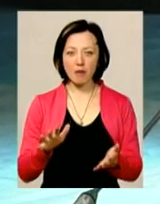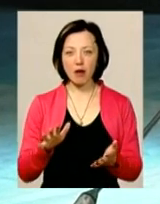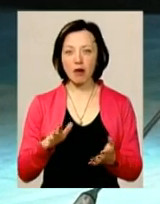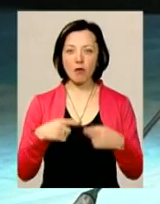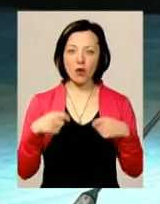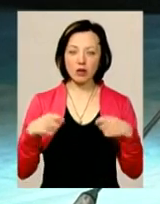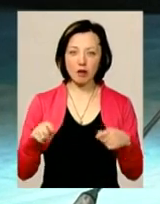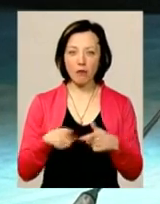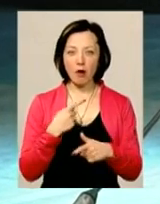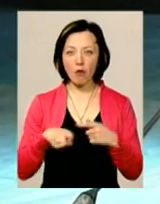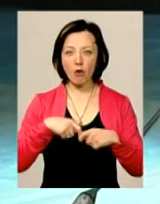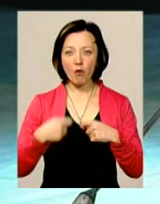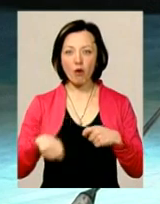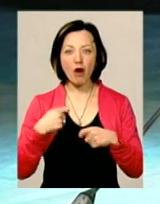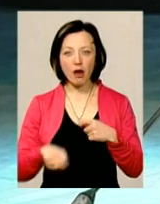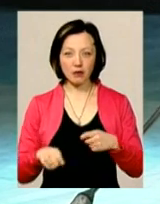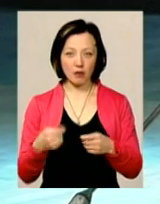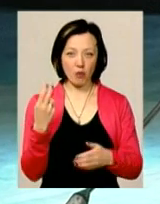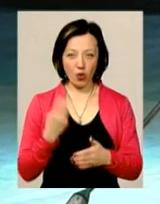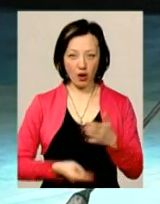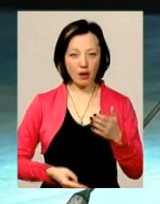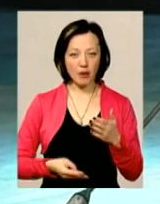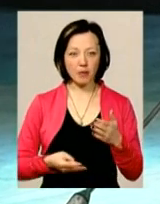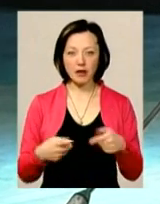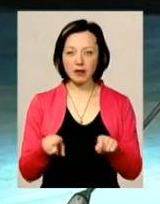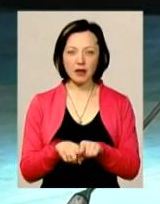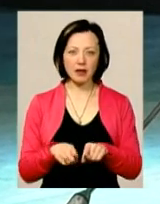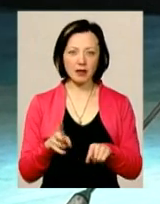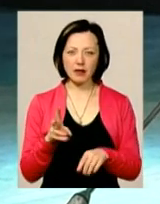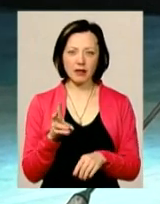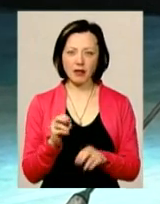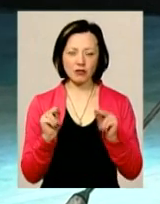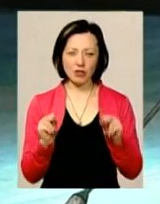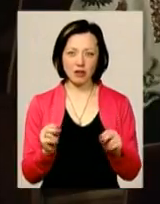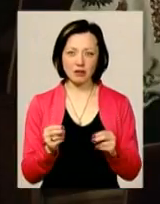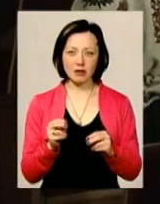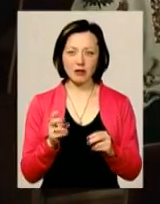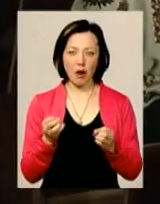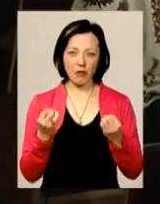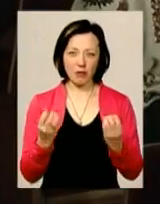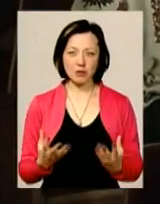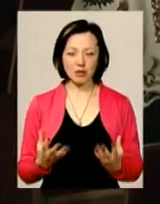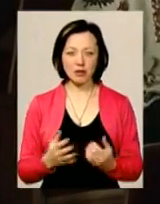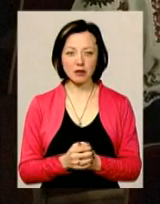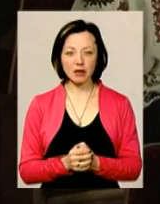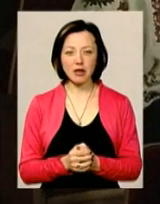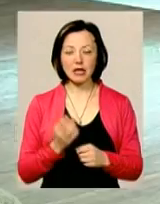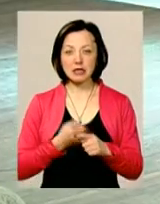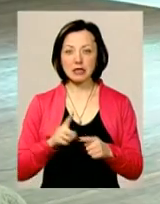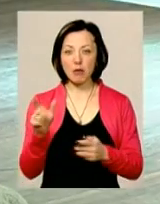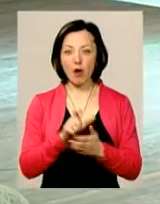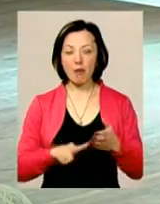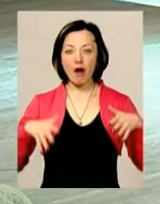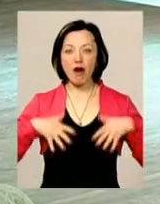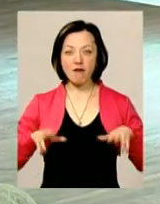програєм. Людей, не негрів, а таких хрещених. Ця поема «Кавказ» у виконанні Назара